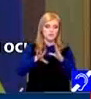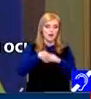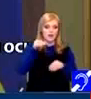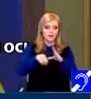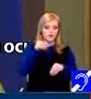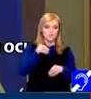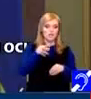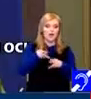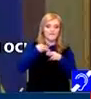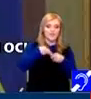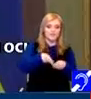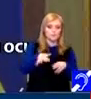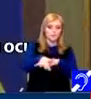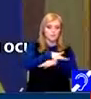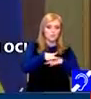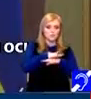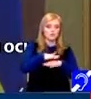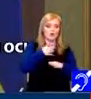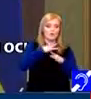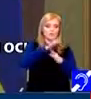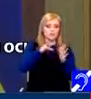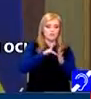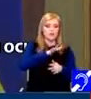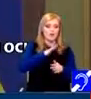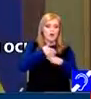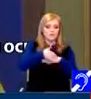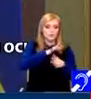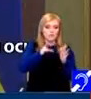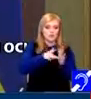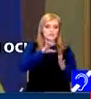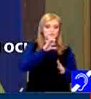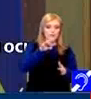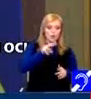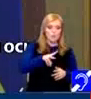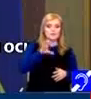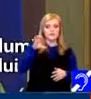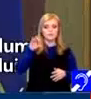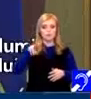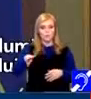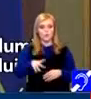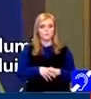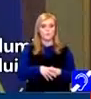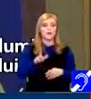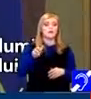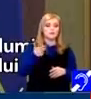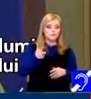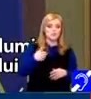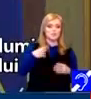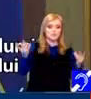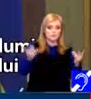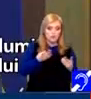навмисно їде на окуповану територію, відвідує Сімферополь, відвідує Севастополь. І саме